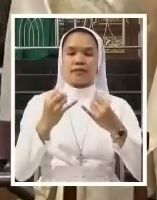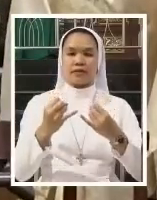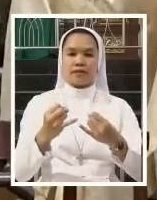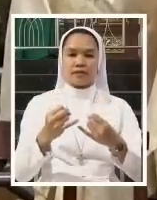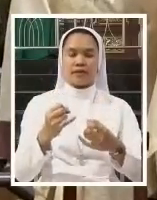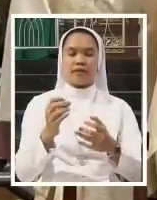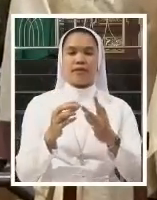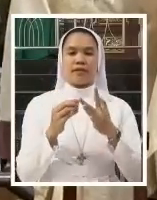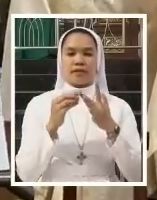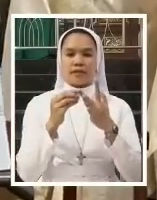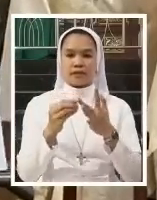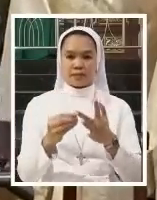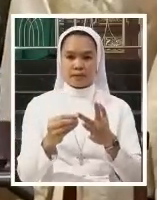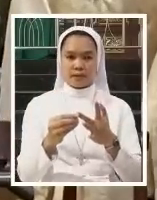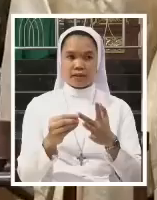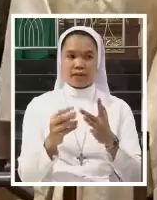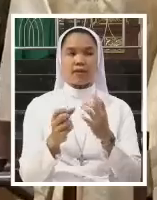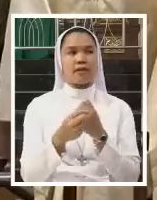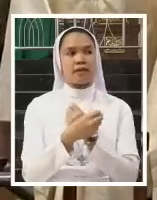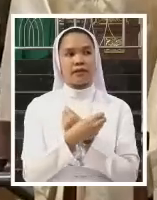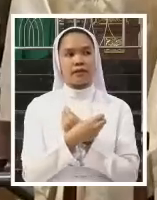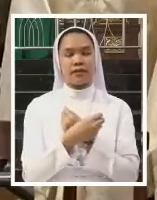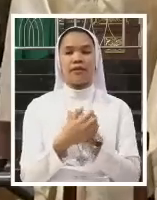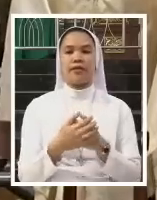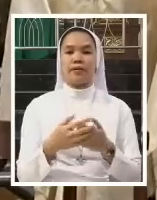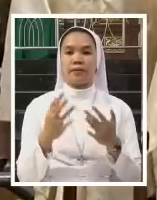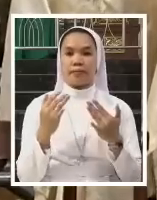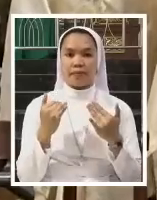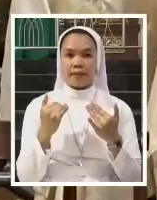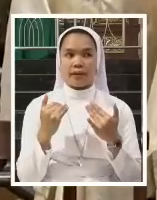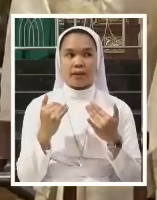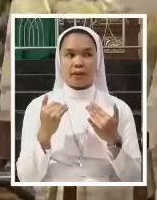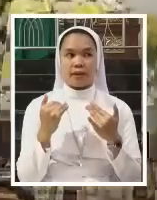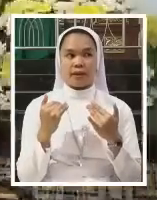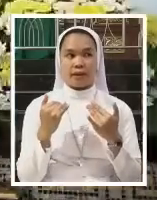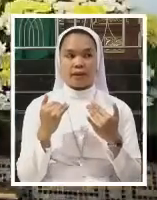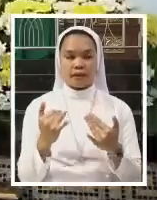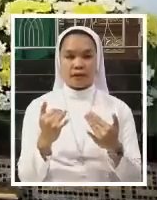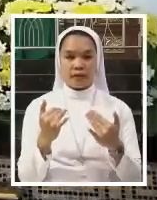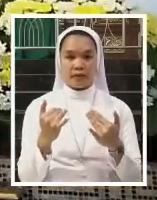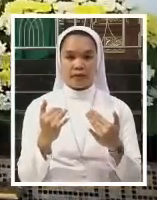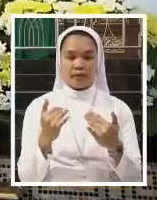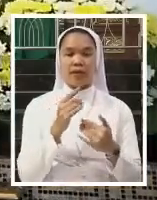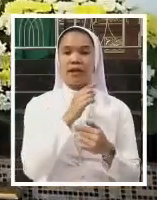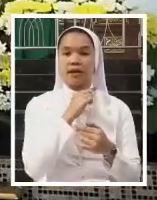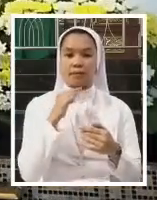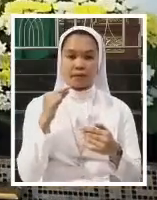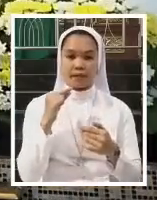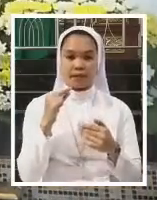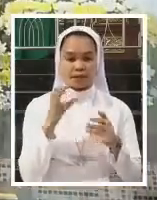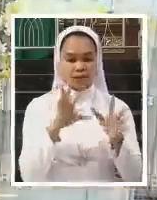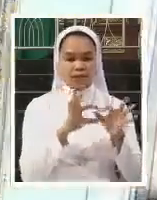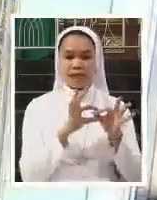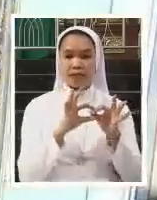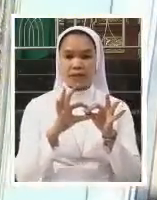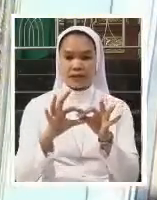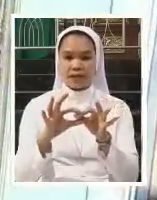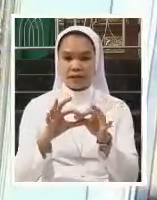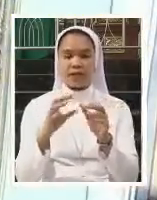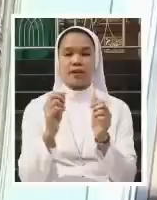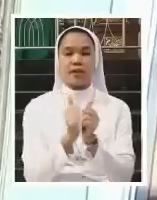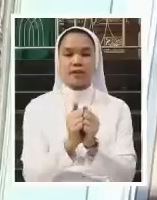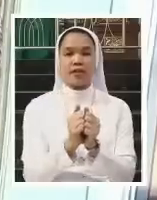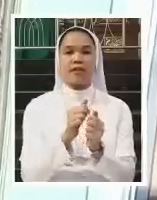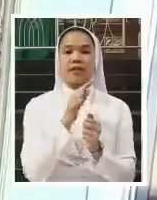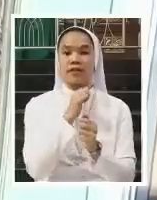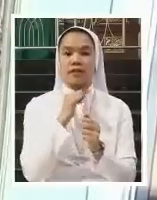sa kabos niyang namumutan. Ngunyan ang mga padi, tanda kan sa indang pakikisumaro, sa pagkapadi